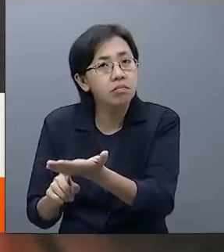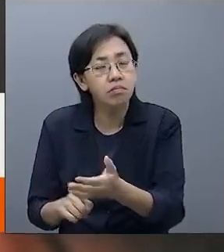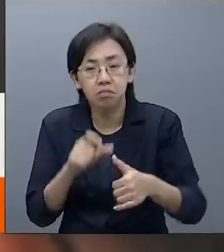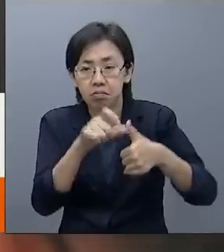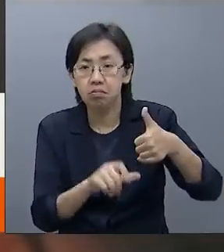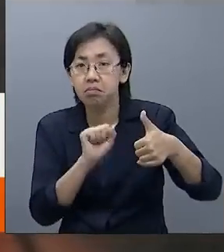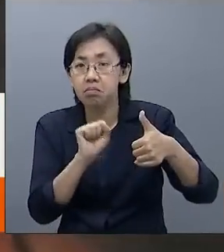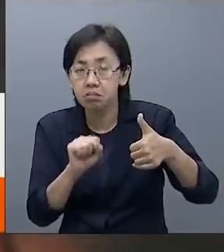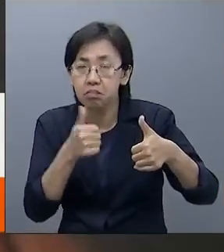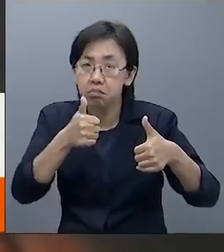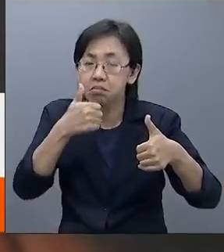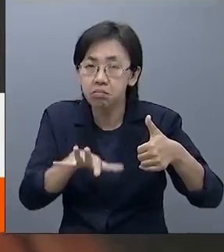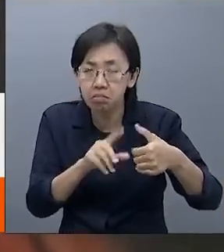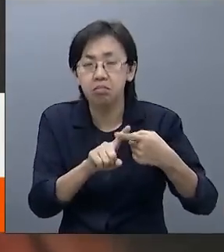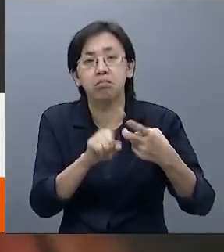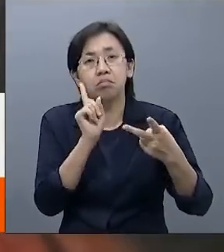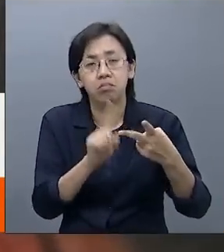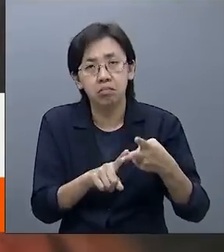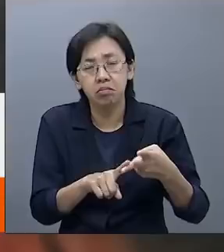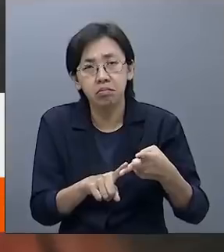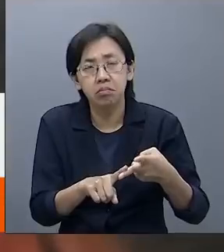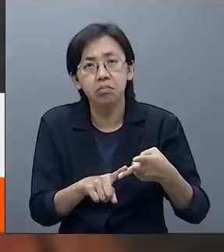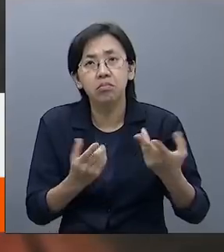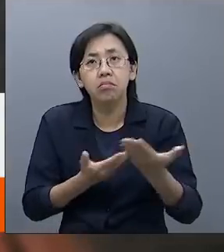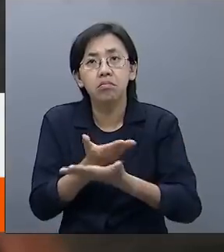ส.หรือว่าวินิจฉัยเรื่อง